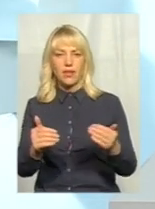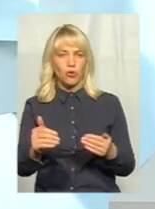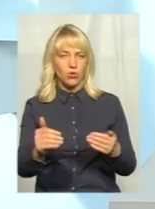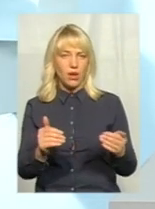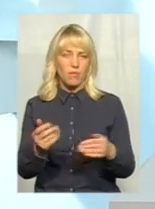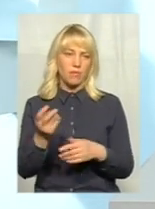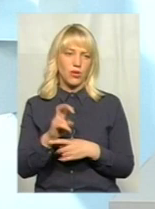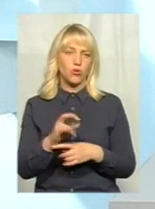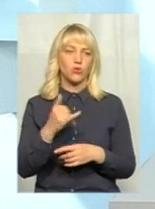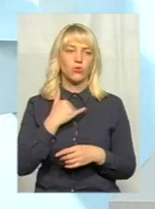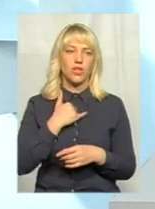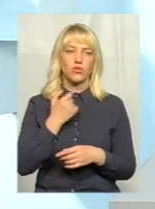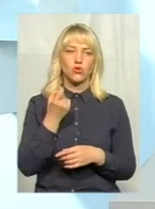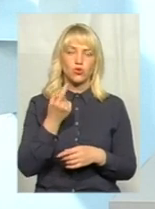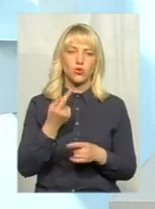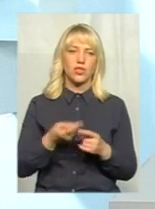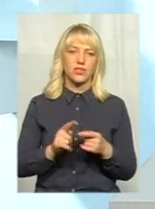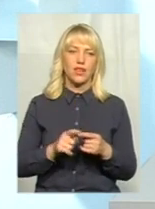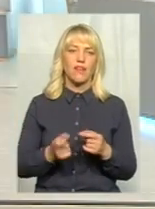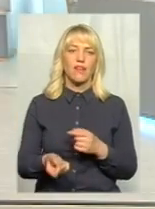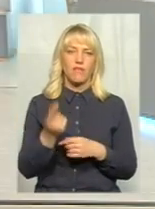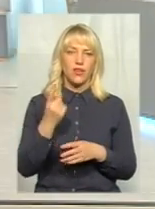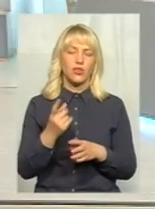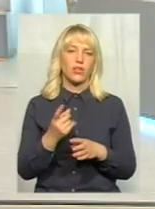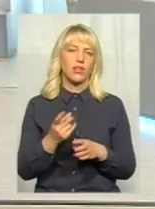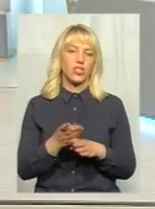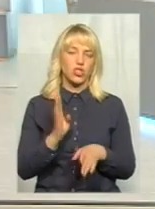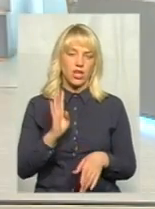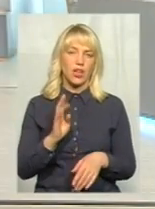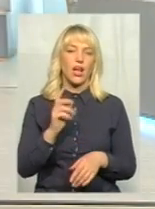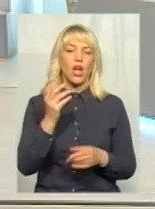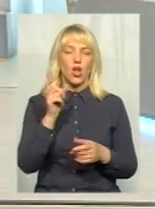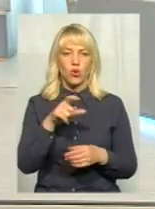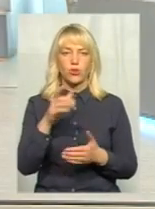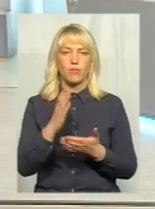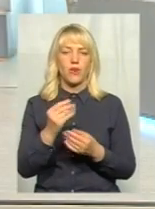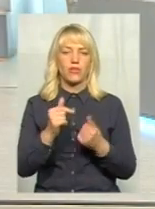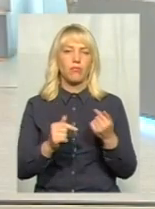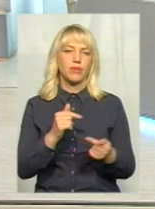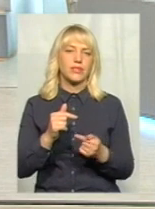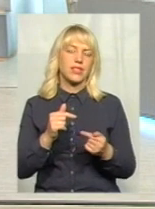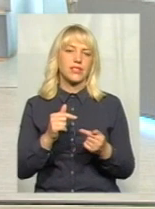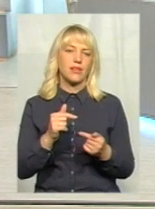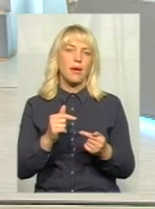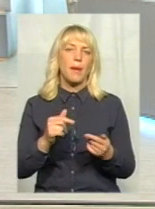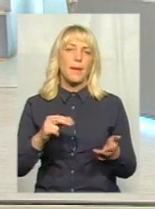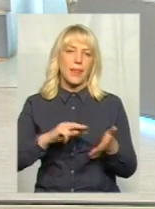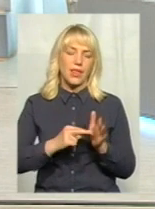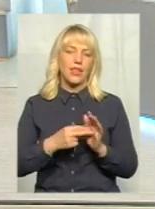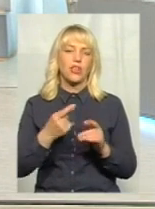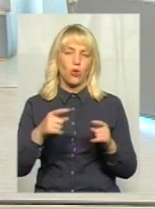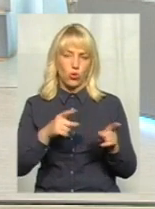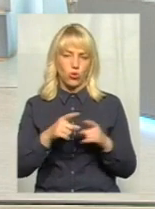нас чуть-чуть навіть на це виникла черга, але люди мають бізнес-плани і вони готові створити. І частина